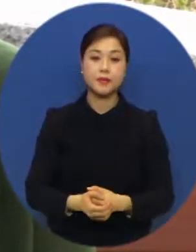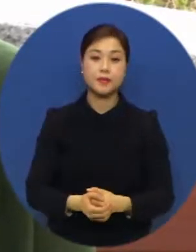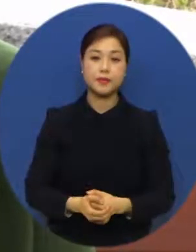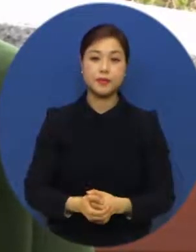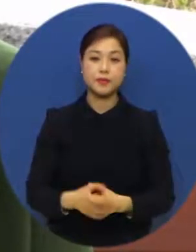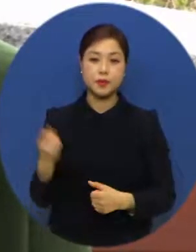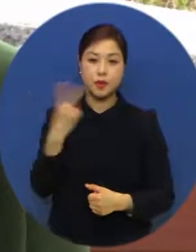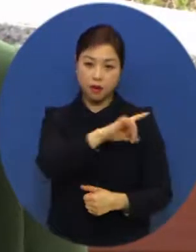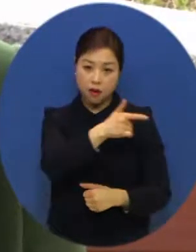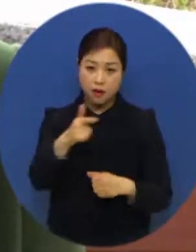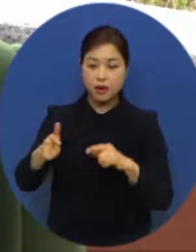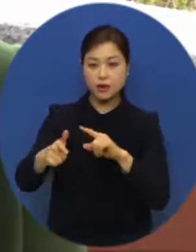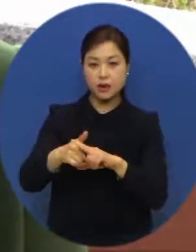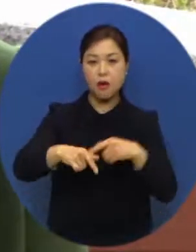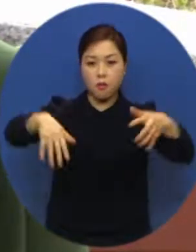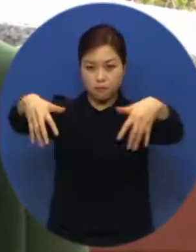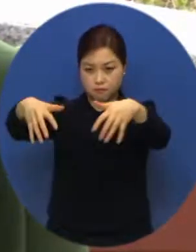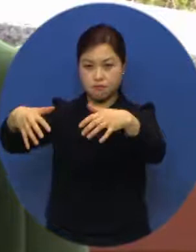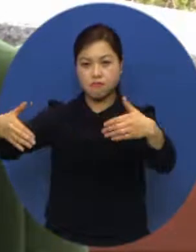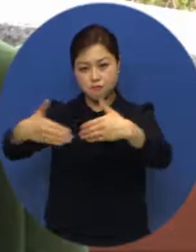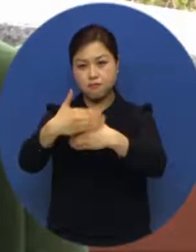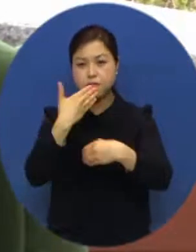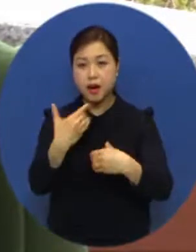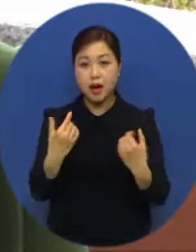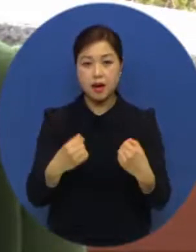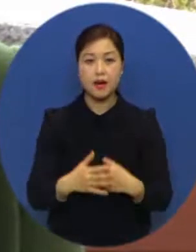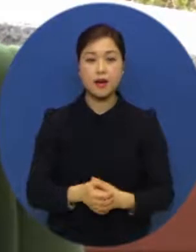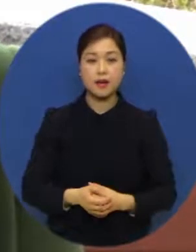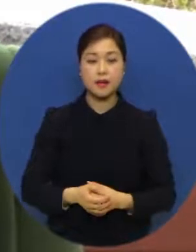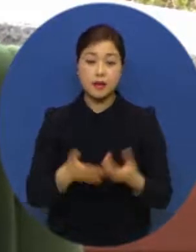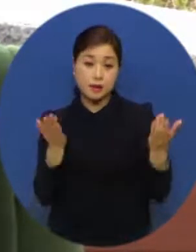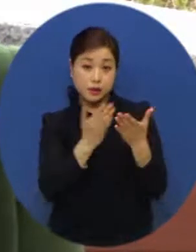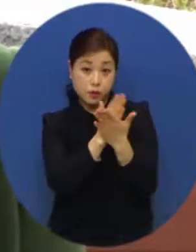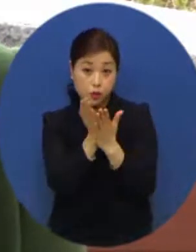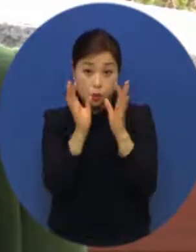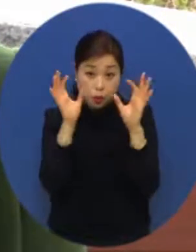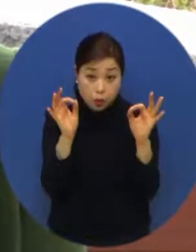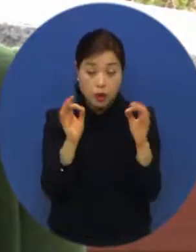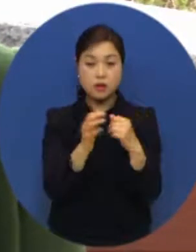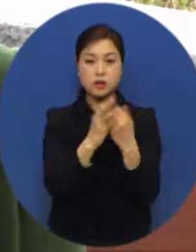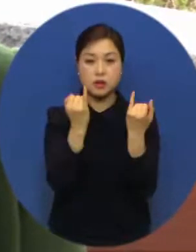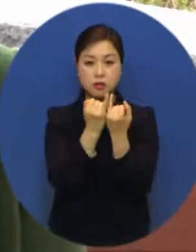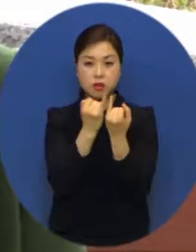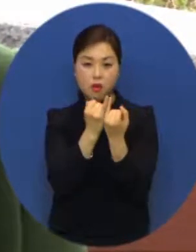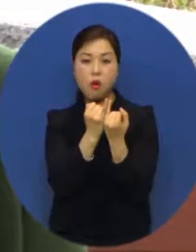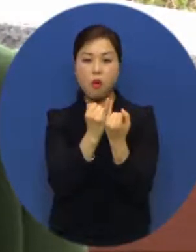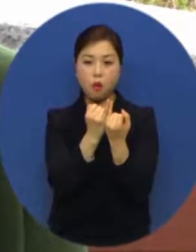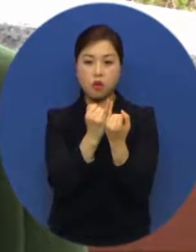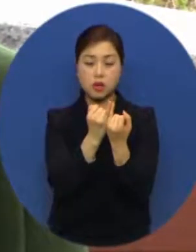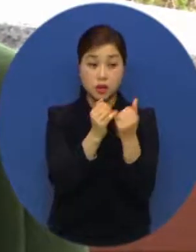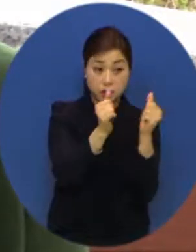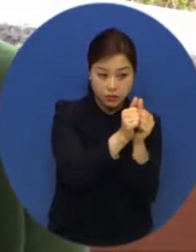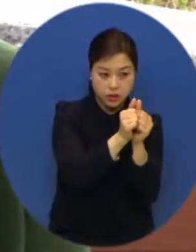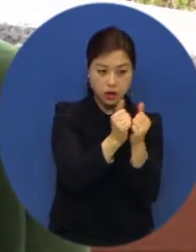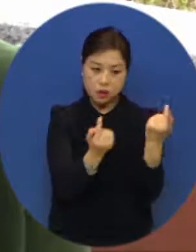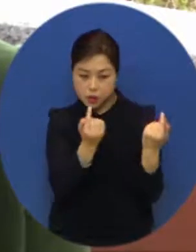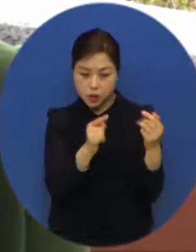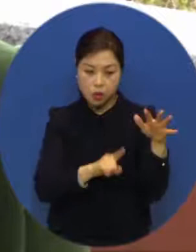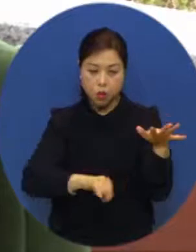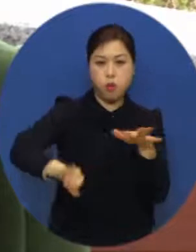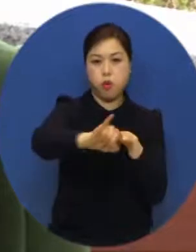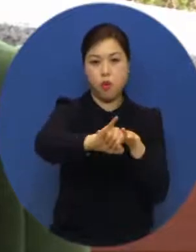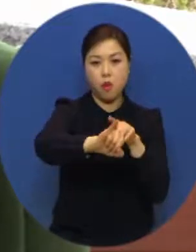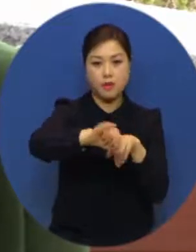아우르는 근데 지금 각종 직업에서 여성들이 굉장히 그 두각을 드러내고 있는데